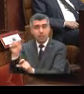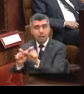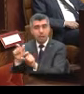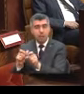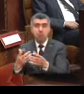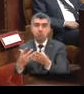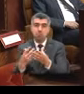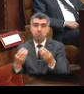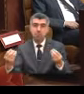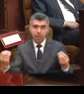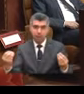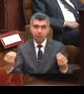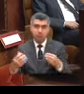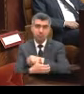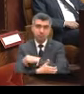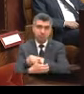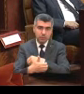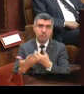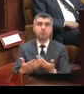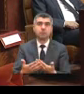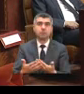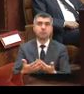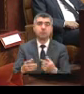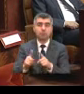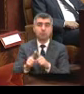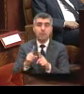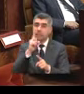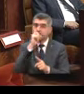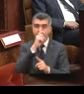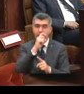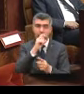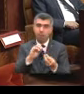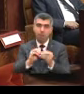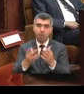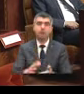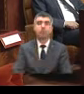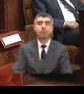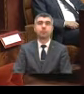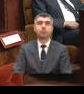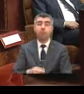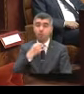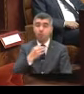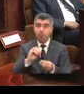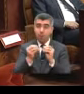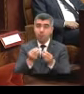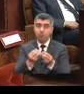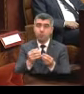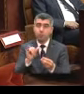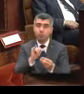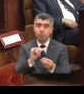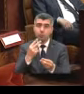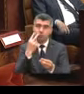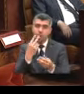والعديد من الفئات الهشة، راه كان تأثير كارثي. وهذا التأثير الكارثي كيظهر على صعيد